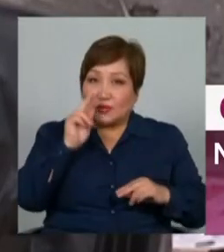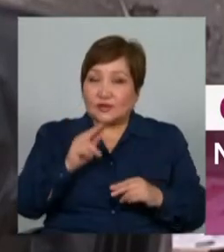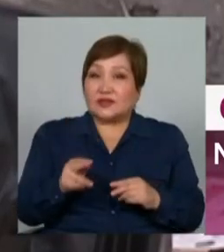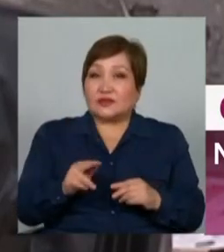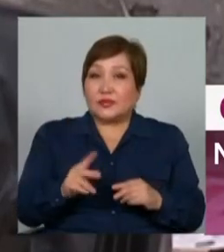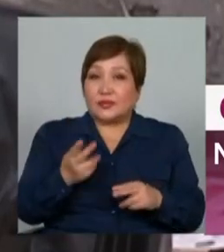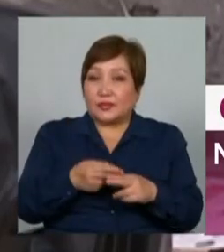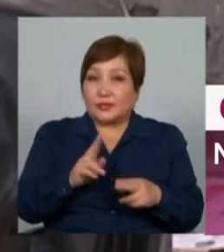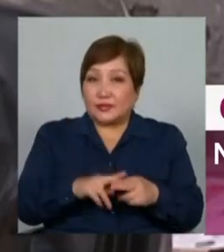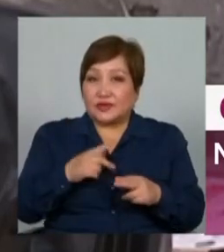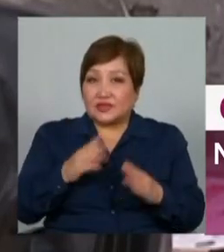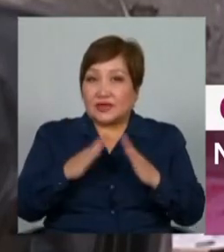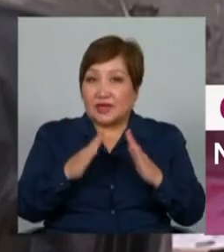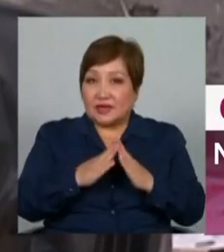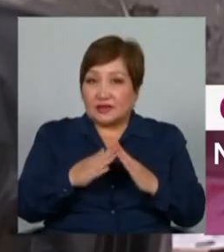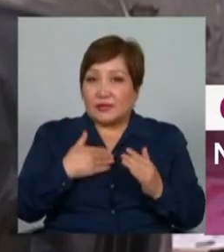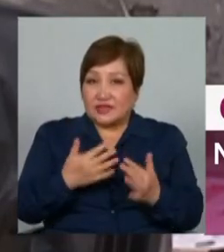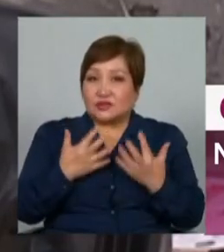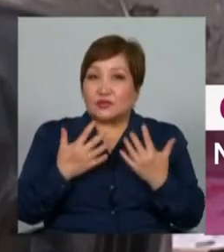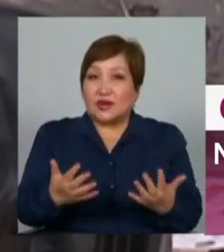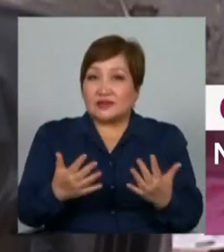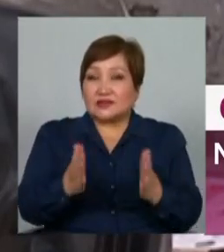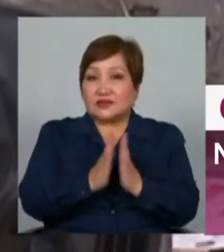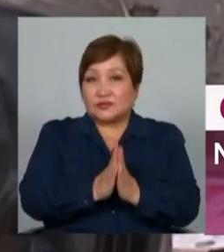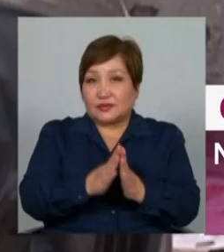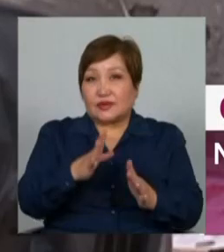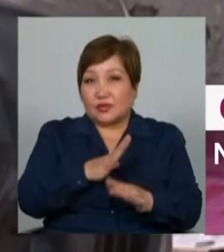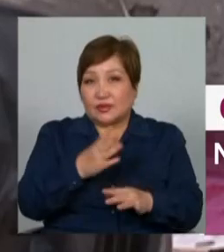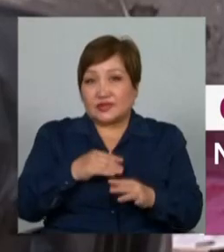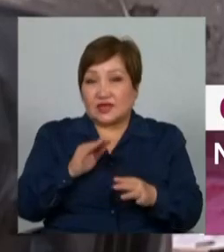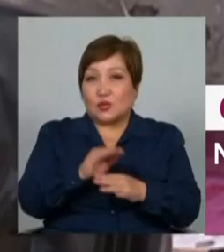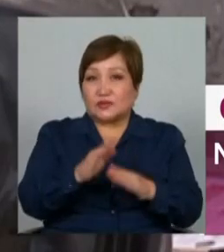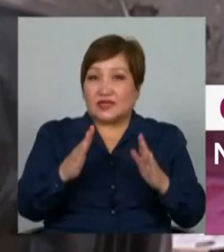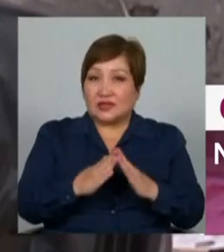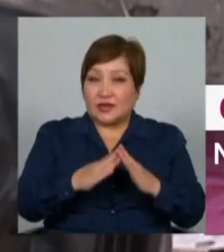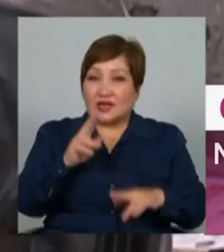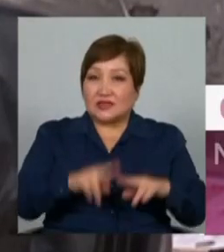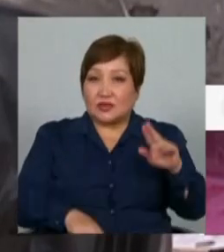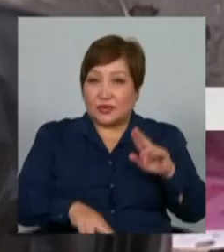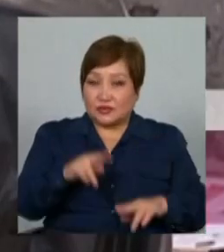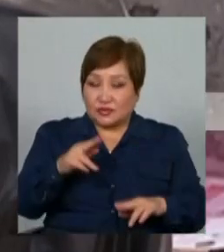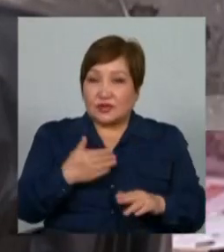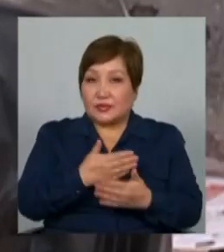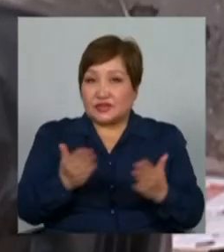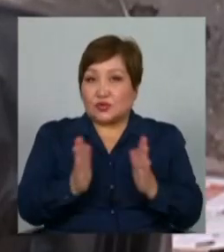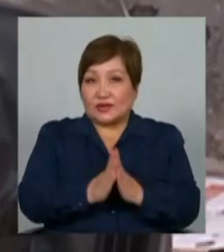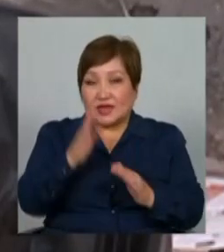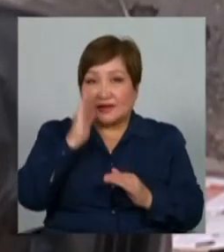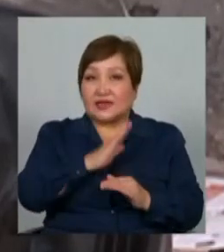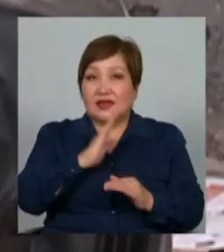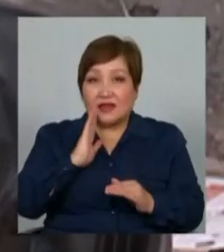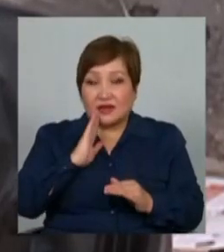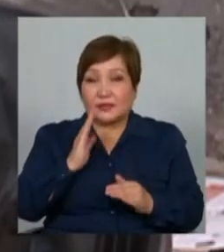сыймағандықтан сұраныс жасалды әкімдікке, бізге қосымша ғимарат салып беруіңізді сұрандық. Ата-аналармен